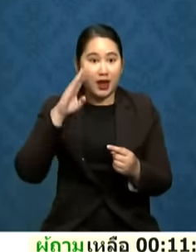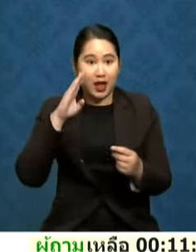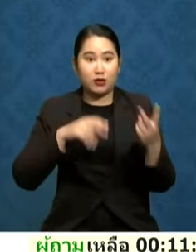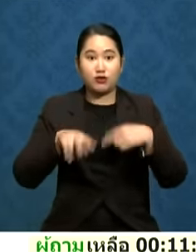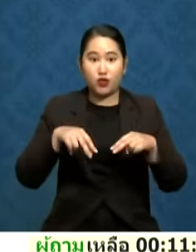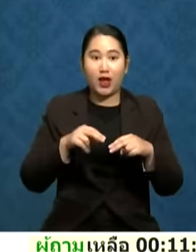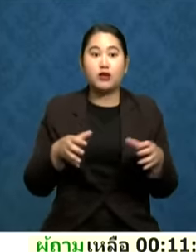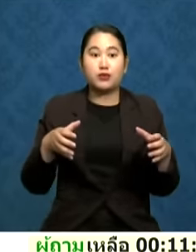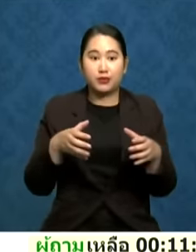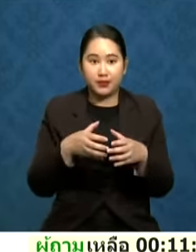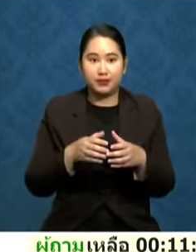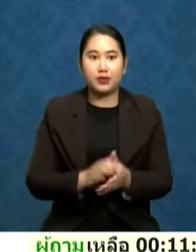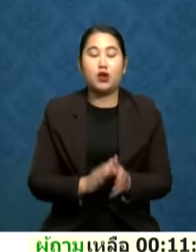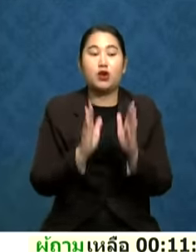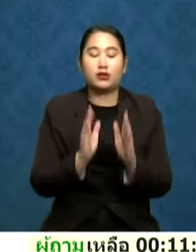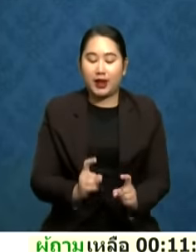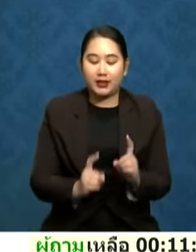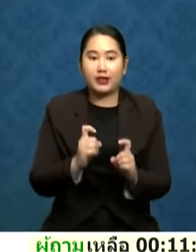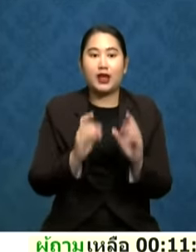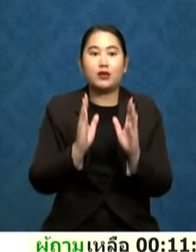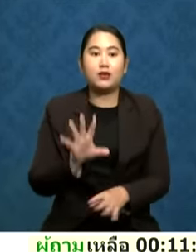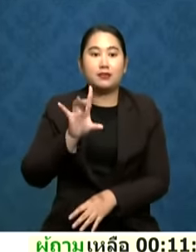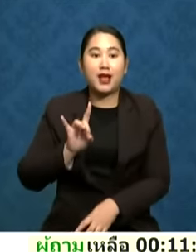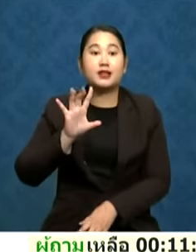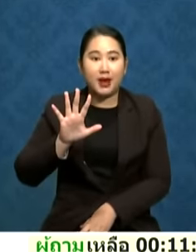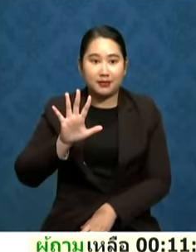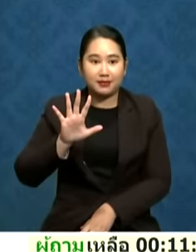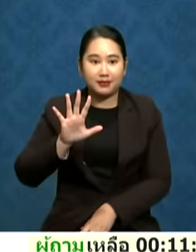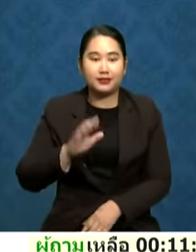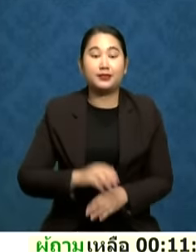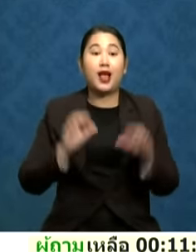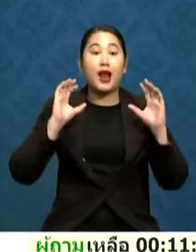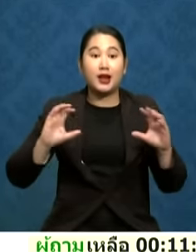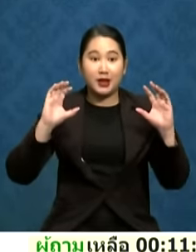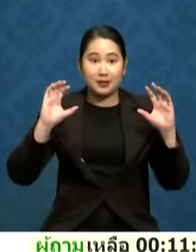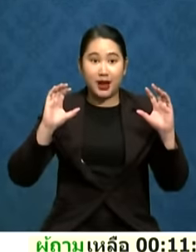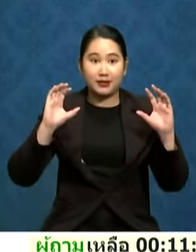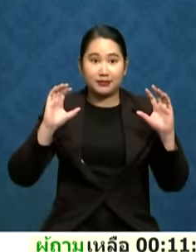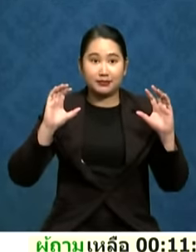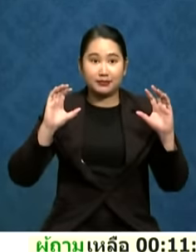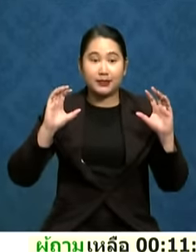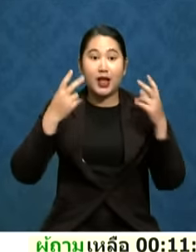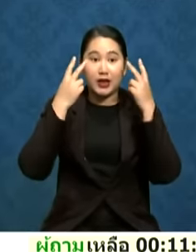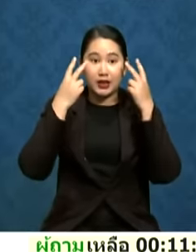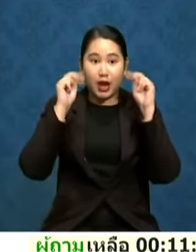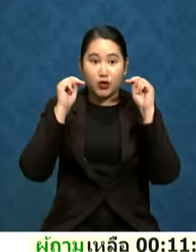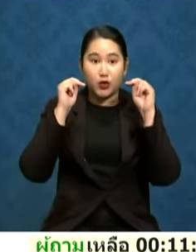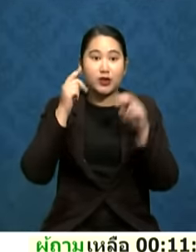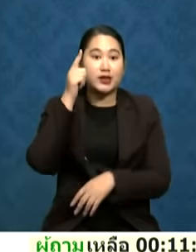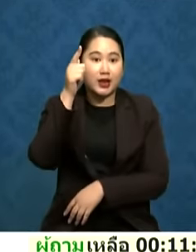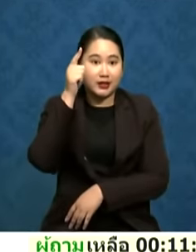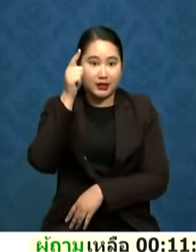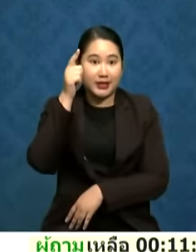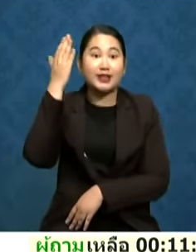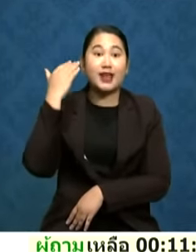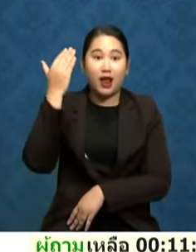ัฐมากถึง 85 คนในภายหงรฐบาลในเวลานั้นนะครับคือทานอดีต ในยกรัฐมนตรี ทักษินชิน